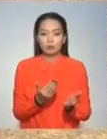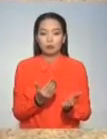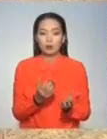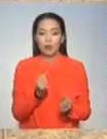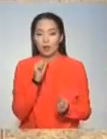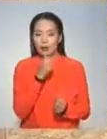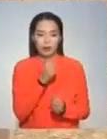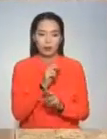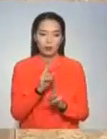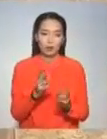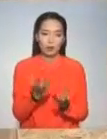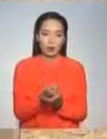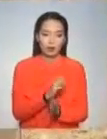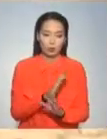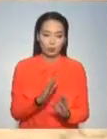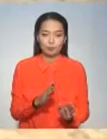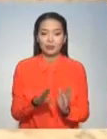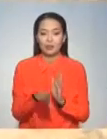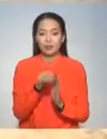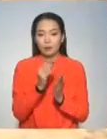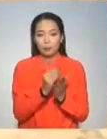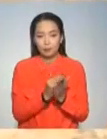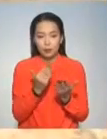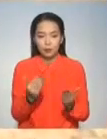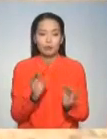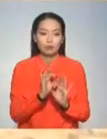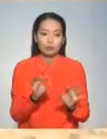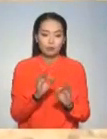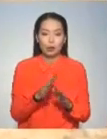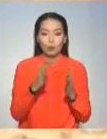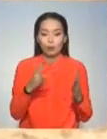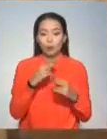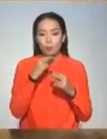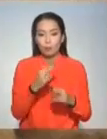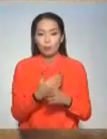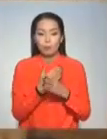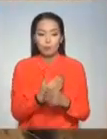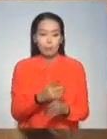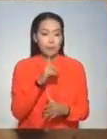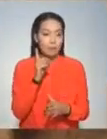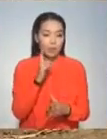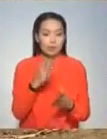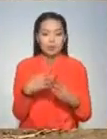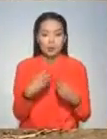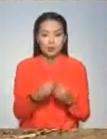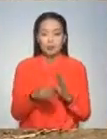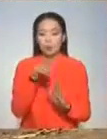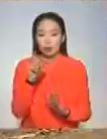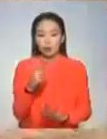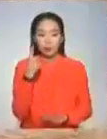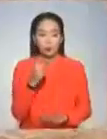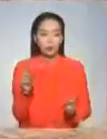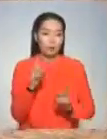найдет. Отмечу, в своей предвыборной программе Абден уделила особое место помощи молодым семьям. Кандидат задалась